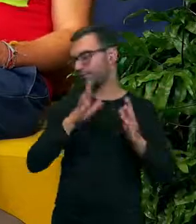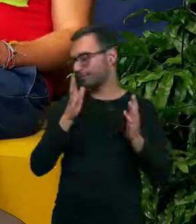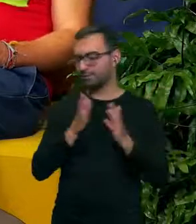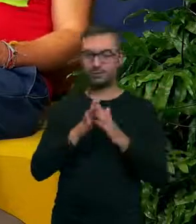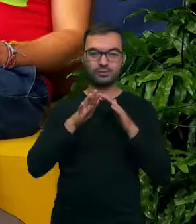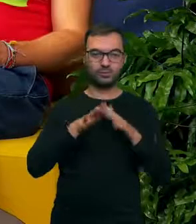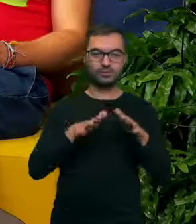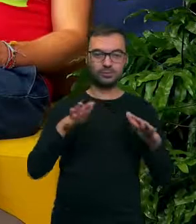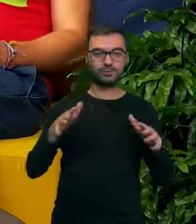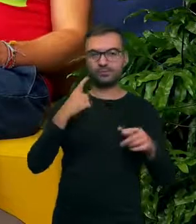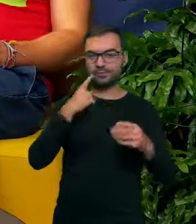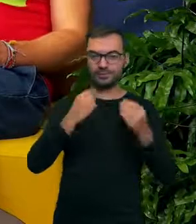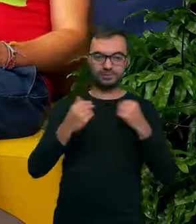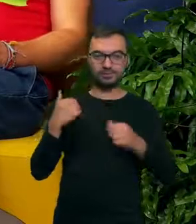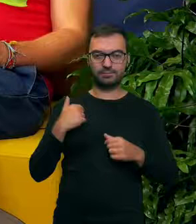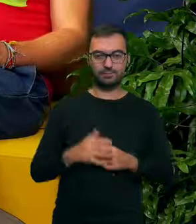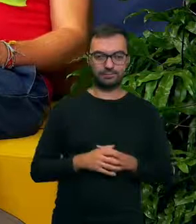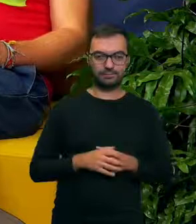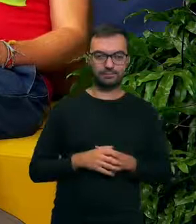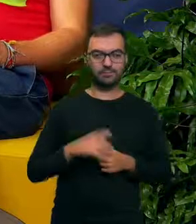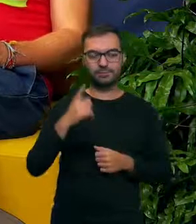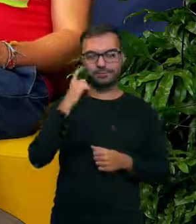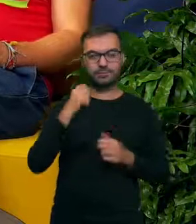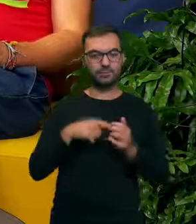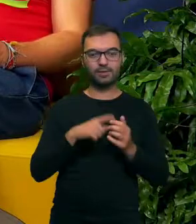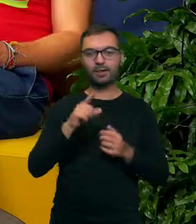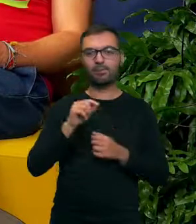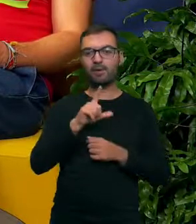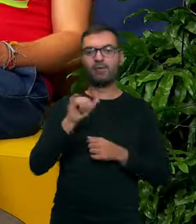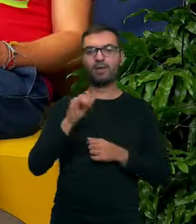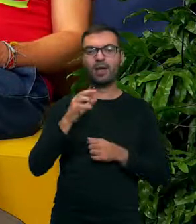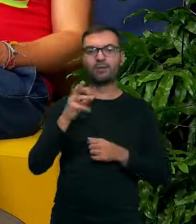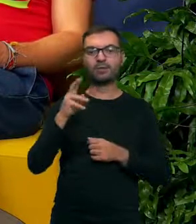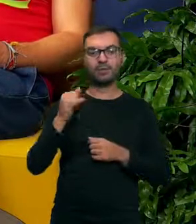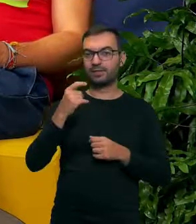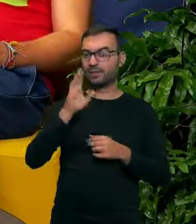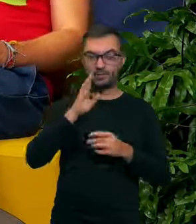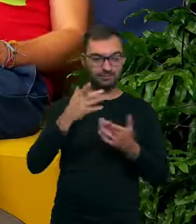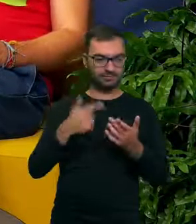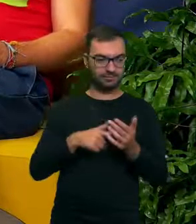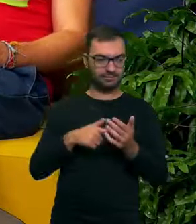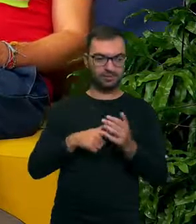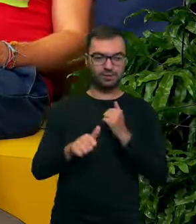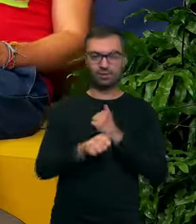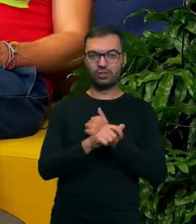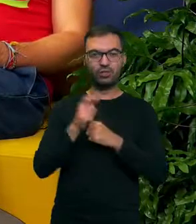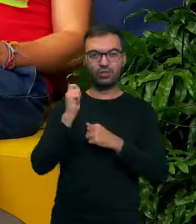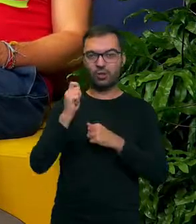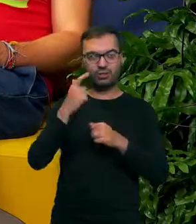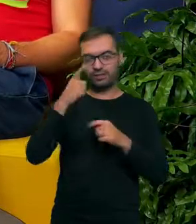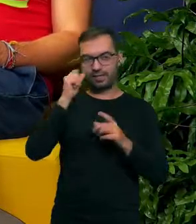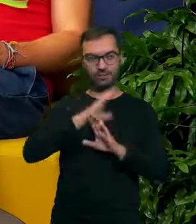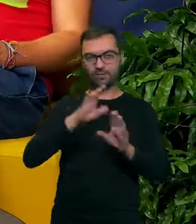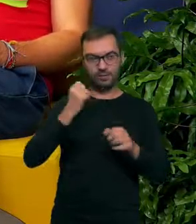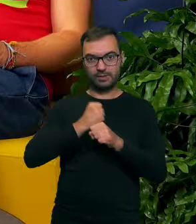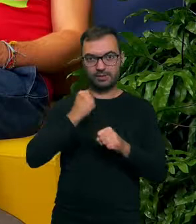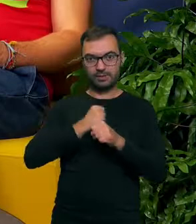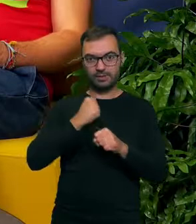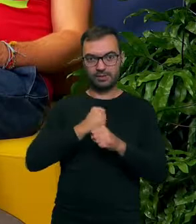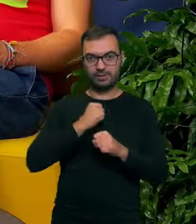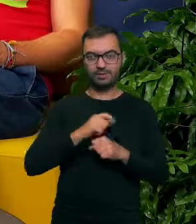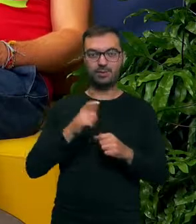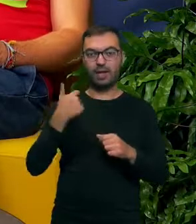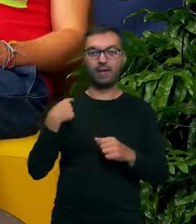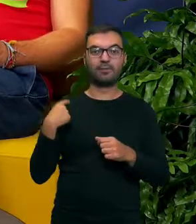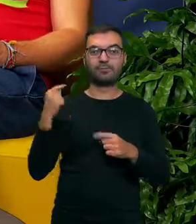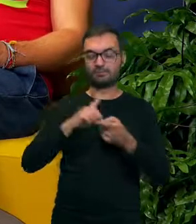No dużo, dużo takiej zabawy. Tak. Pamiętam, że Paweł Jarzębski, nasz scenograf, wtedy nie spał chyba 60 godzin. Tak, pamiętam, że jak